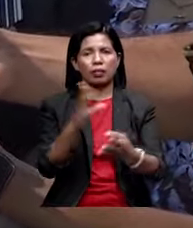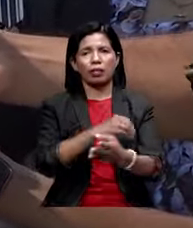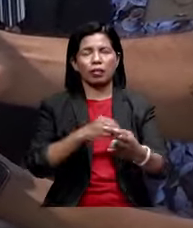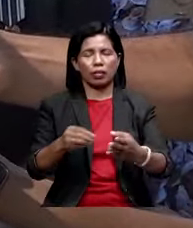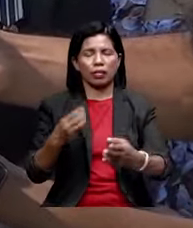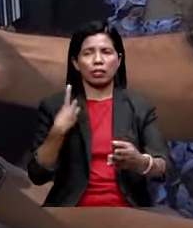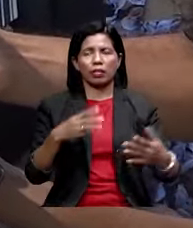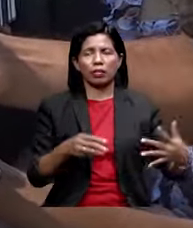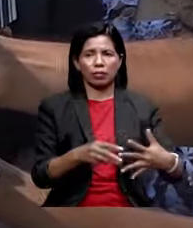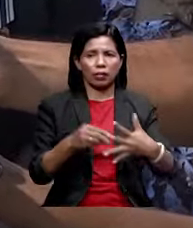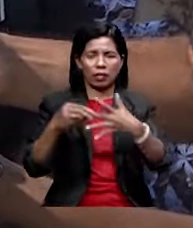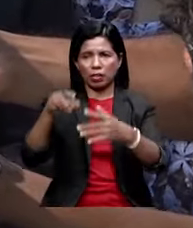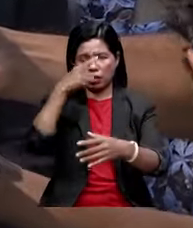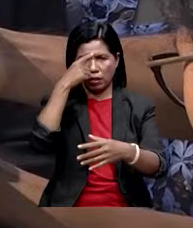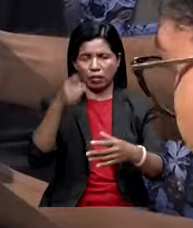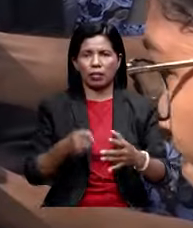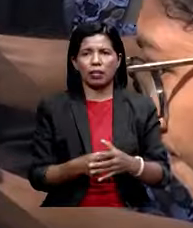unik Kara